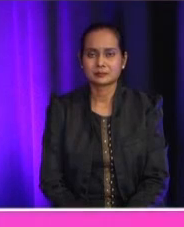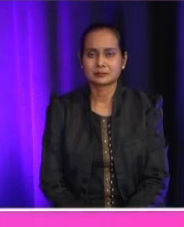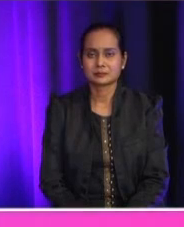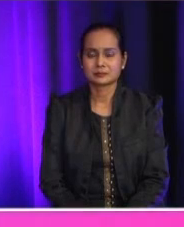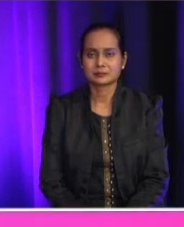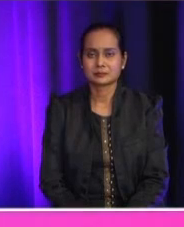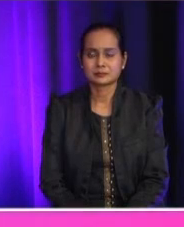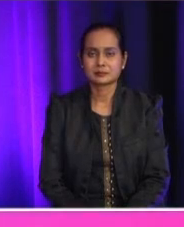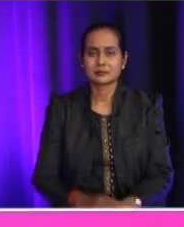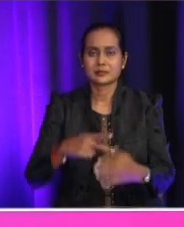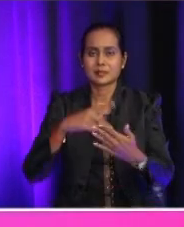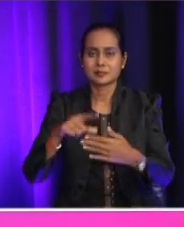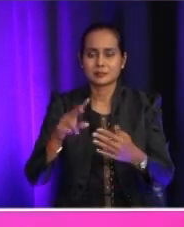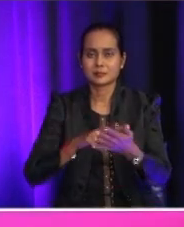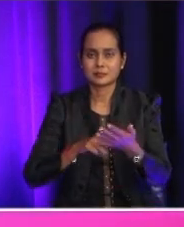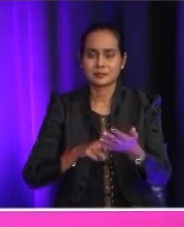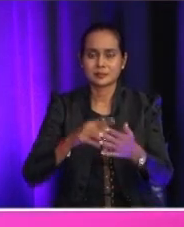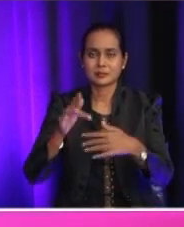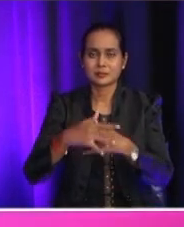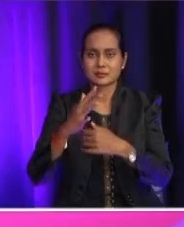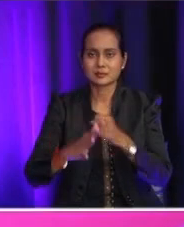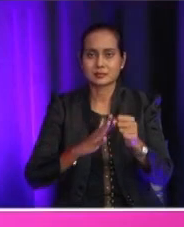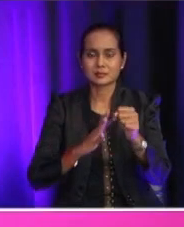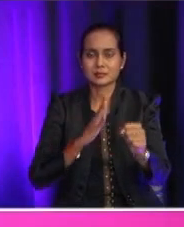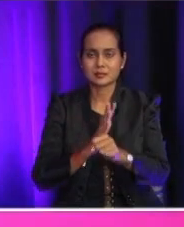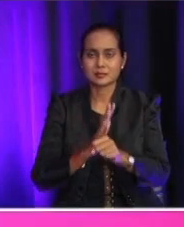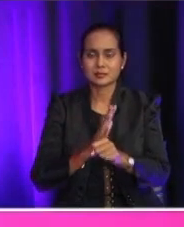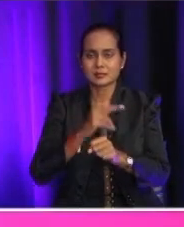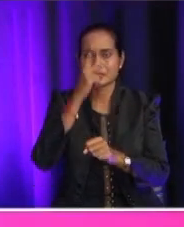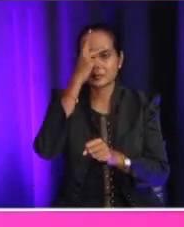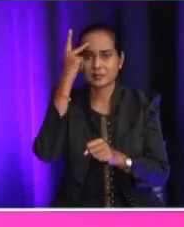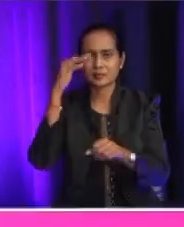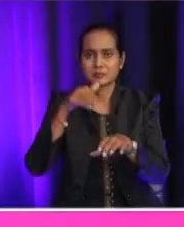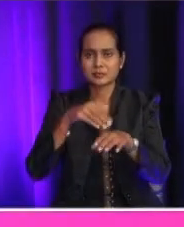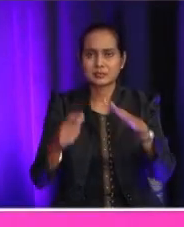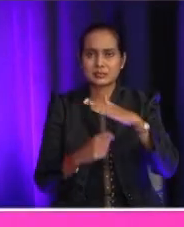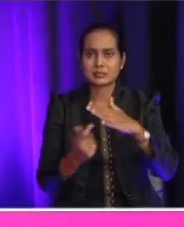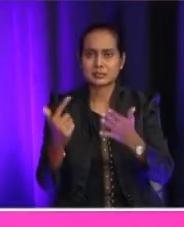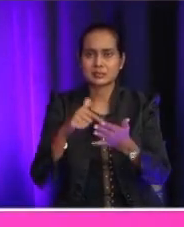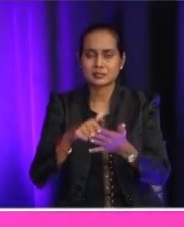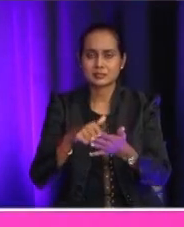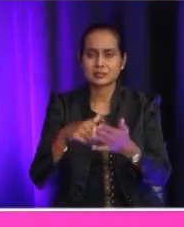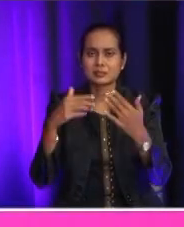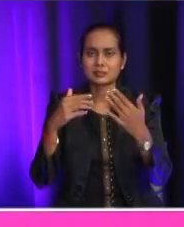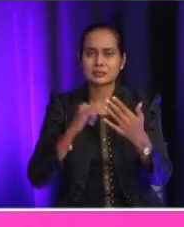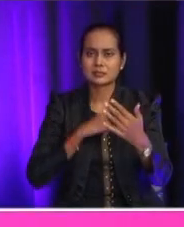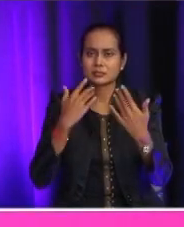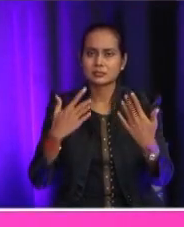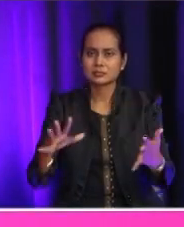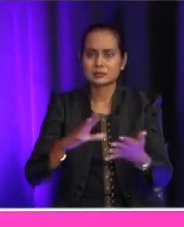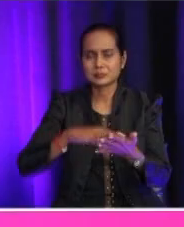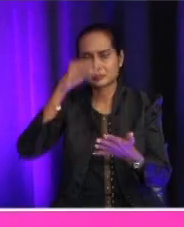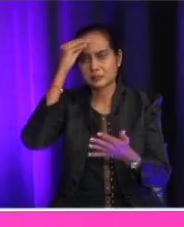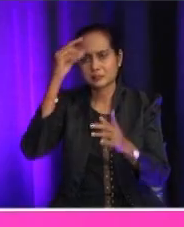Bukankah program membaca tak awal 5 tahun cikgu? Sebab seingat saya, sewaktu tadi kan lagi saya belum diajar membaca perkataan-perkataan yang